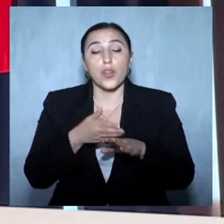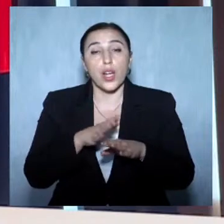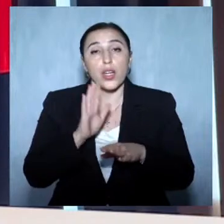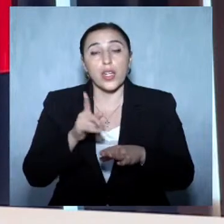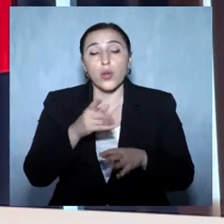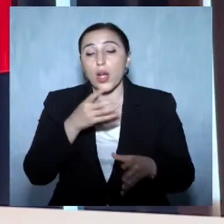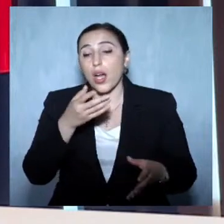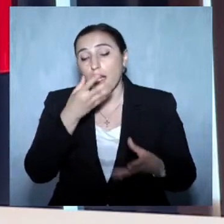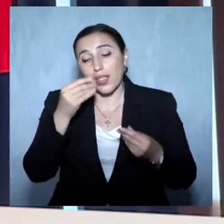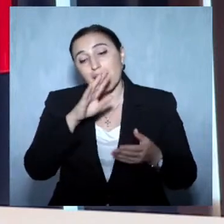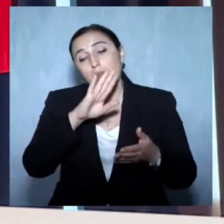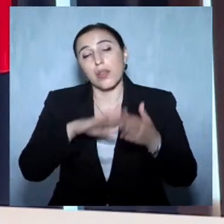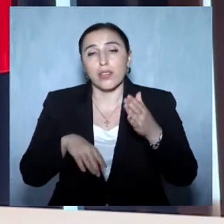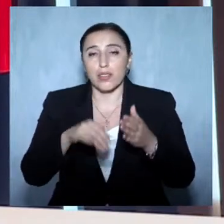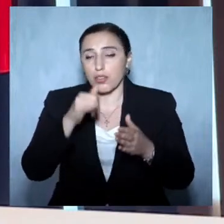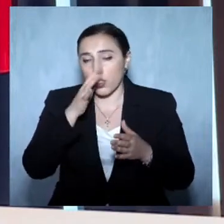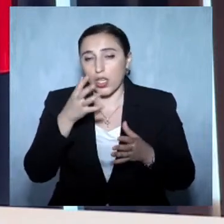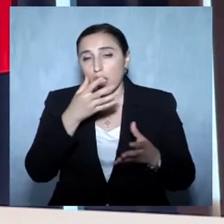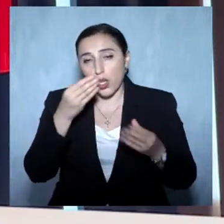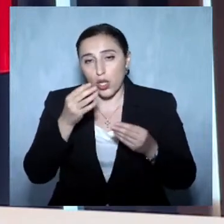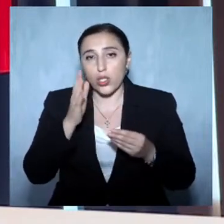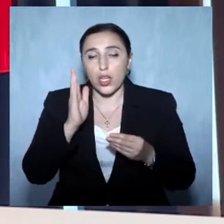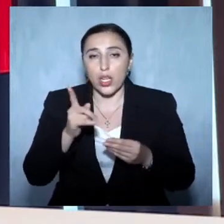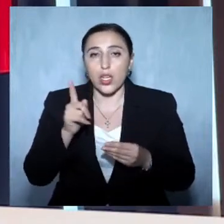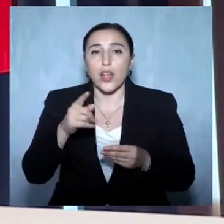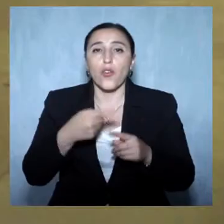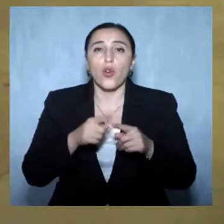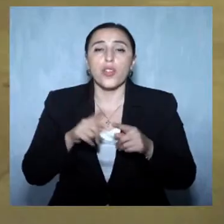մեծամասնություն ստանալ բարկանիշը ծացր է։